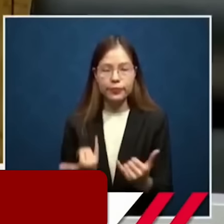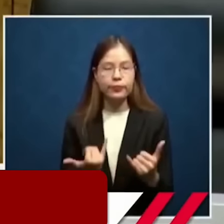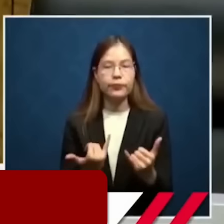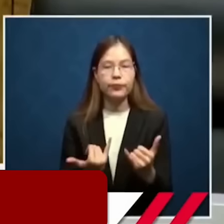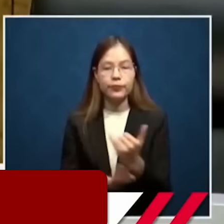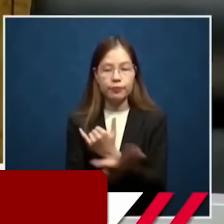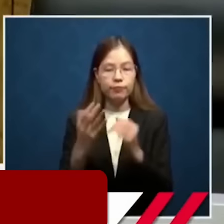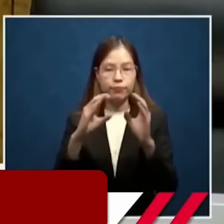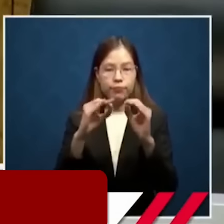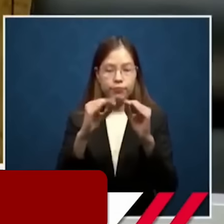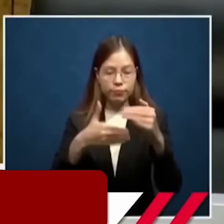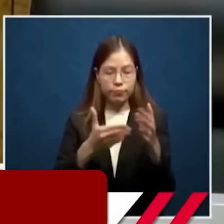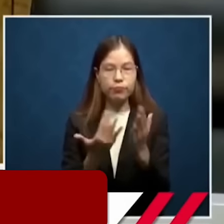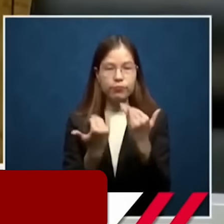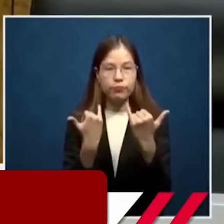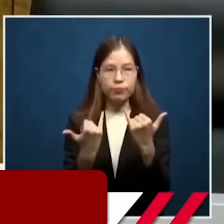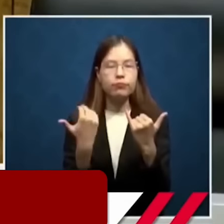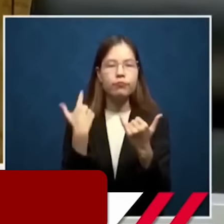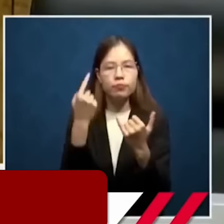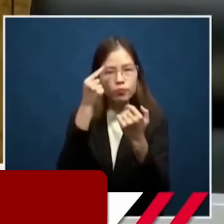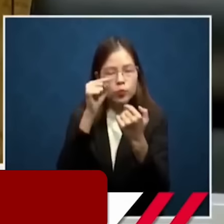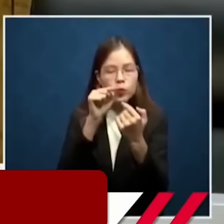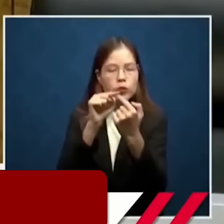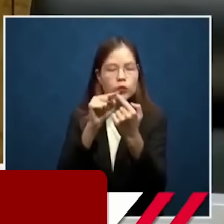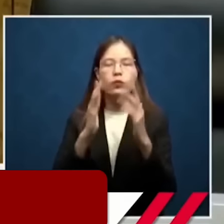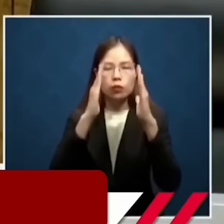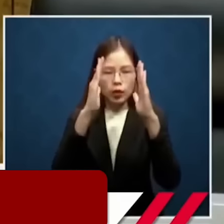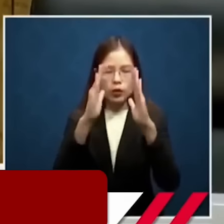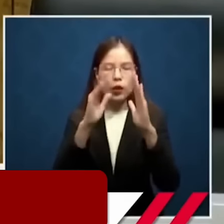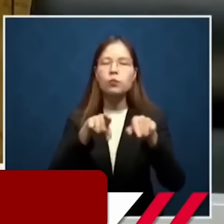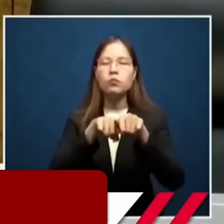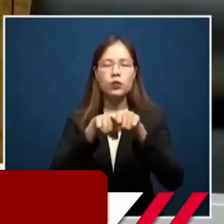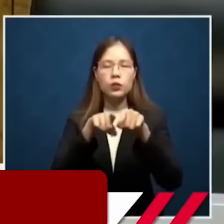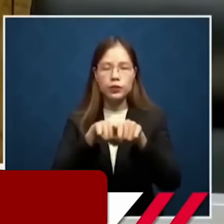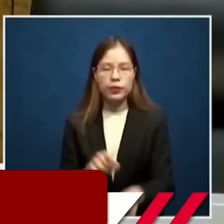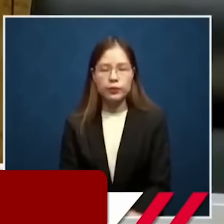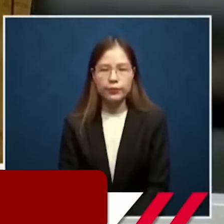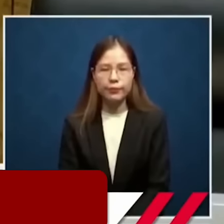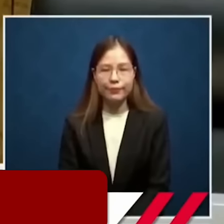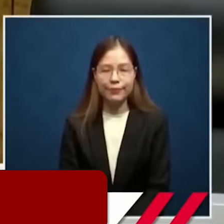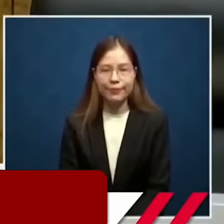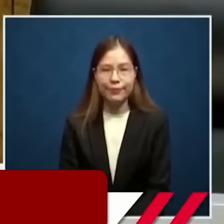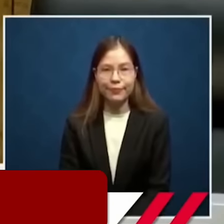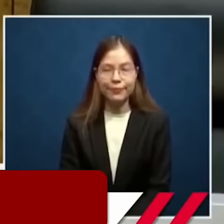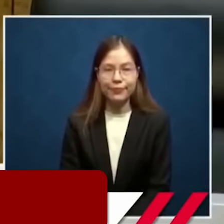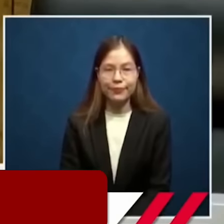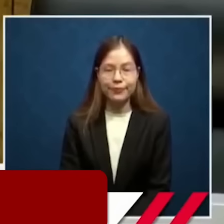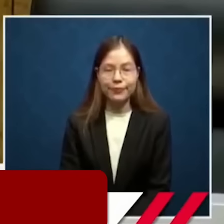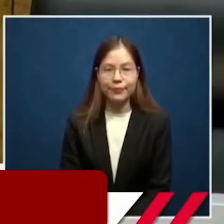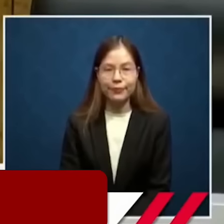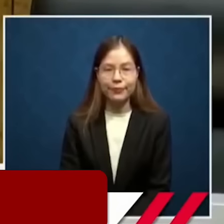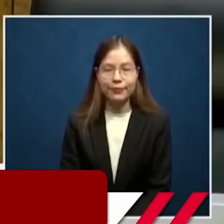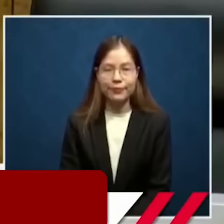น 250 ตอนนี้ทราบว่านะครับสวจำนวนลดลงเหลือ200เพราะนั้นจำนวนกรรมาธิการก็จะลดลงนะครับทราบว่า